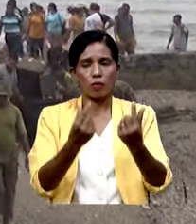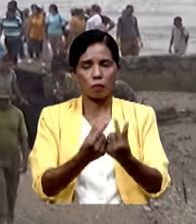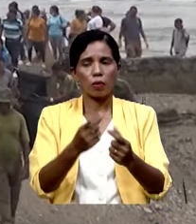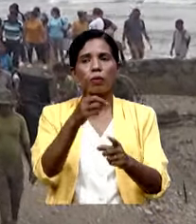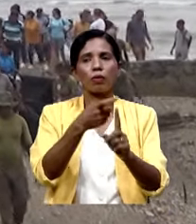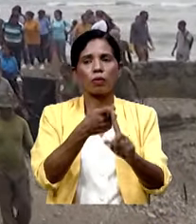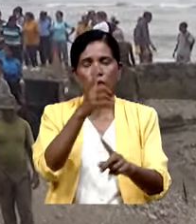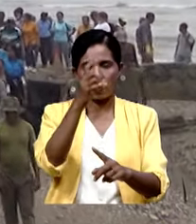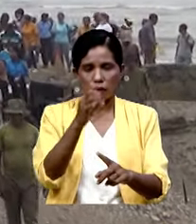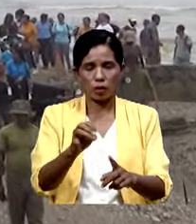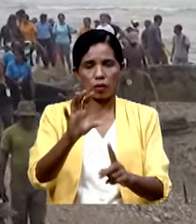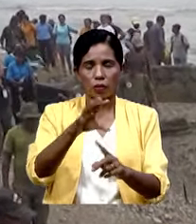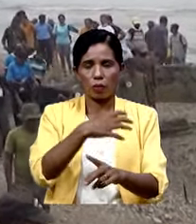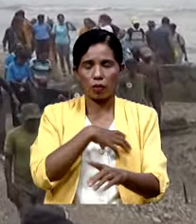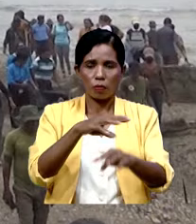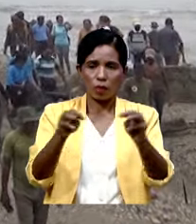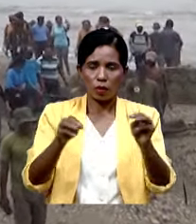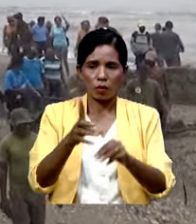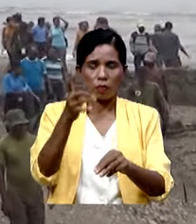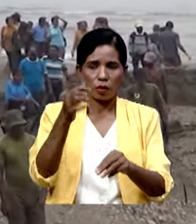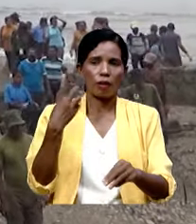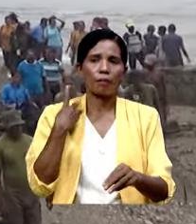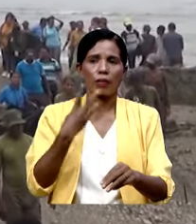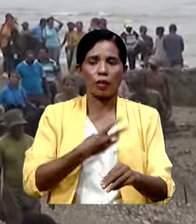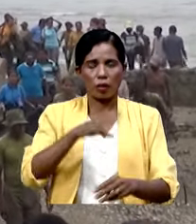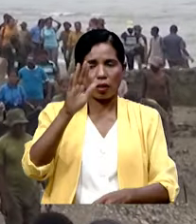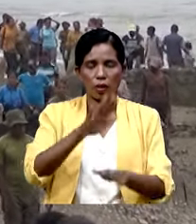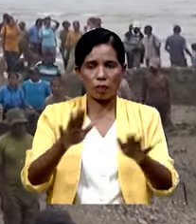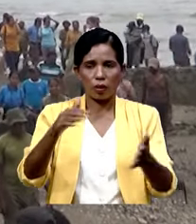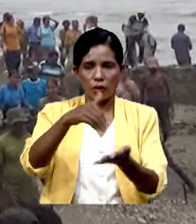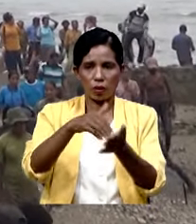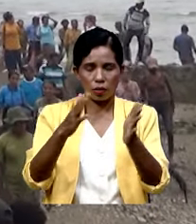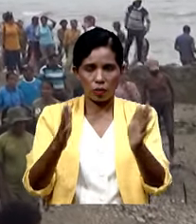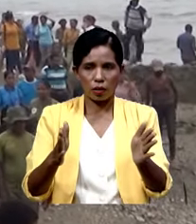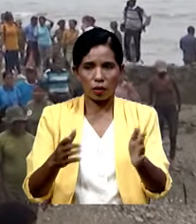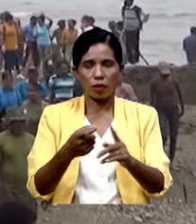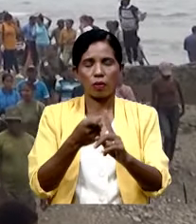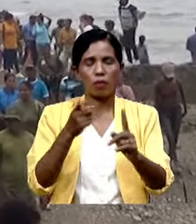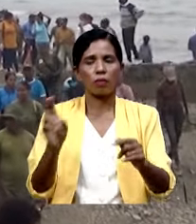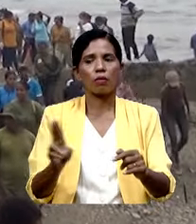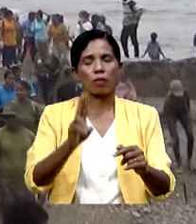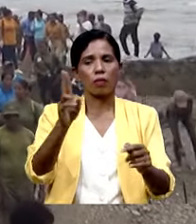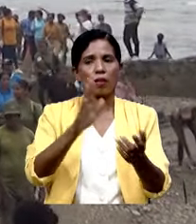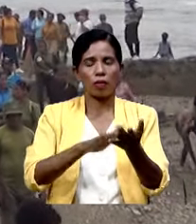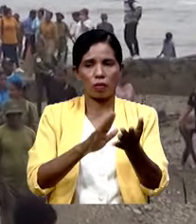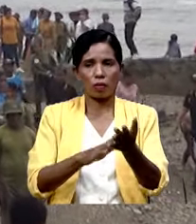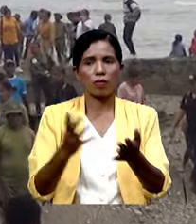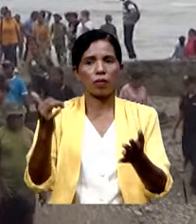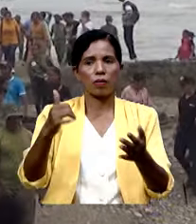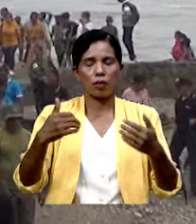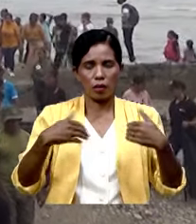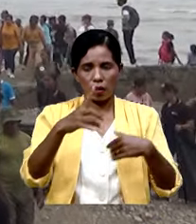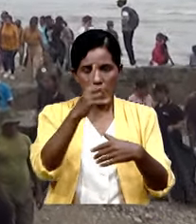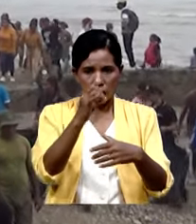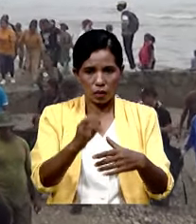undar spesial sira komando municipio dili, i mos itenia ua ali estudan sira, usi universidad nomos skol serebe maka iha be dilaran. Para